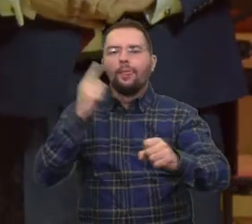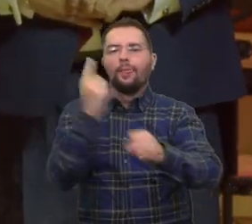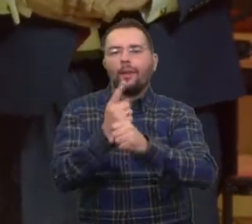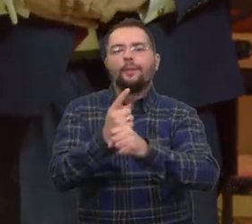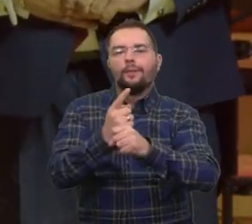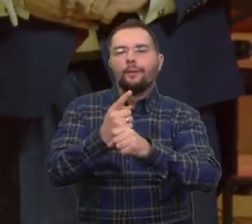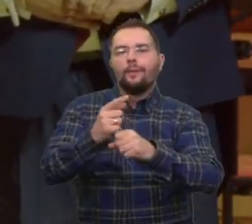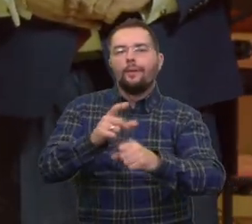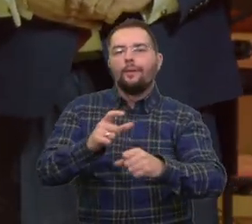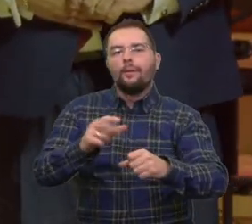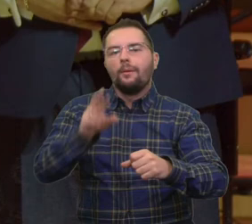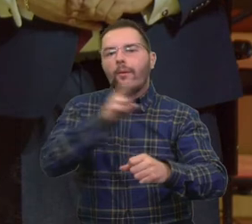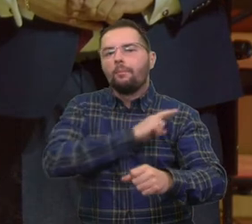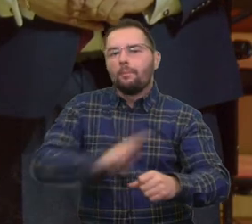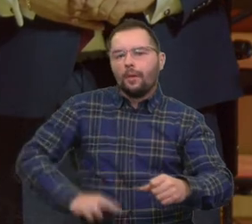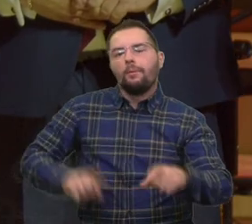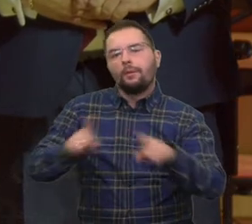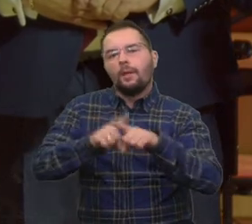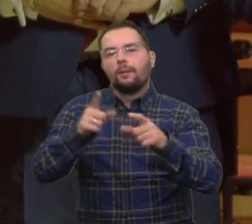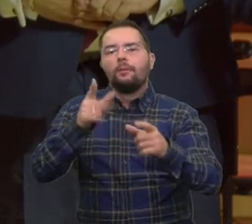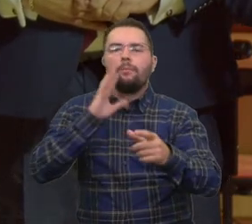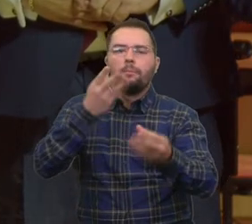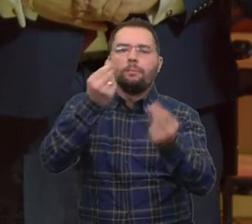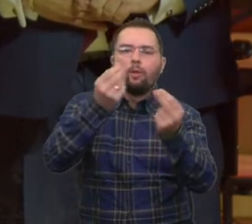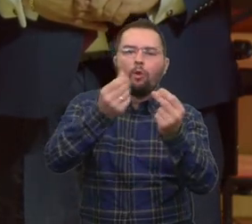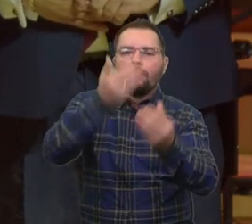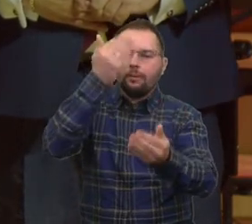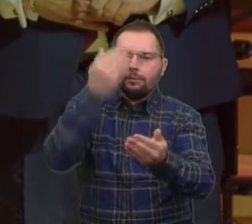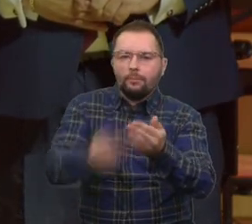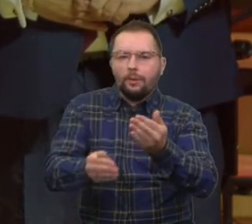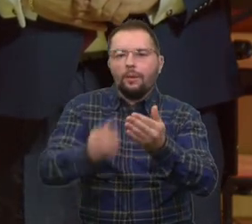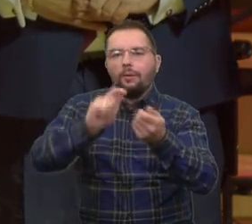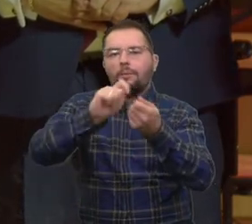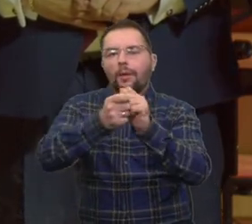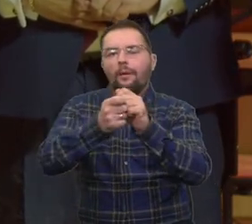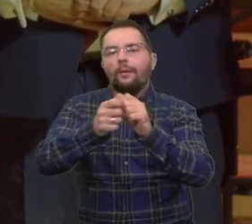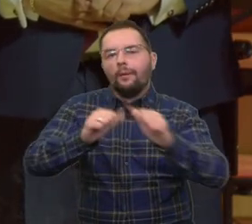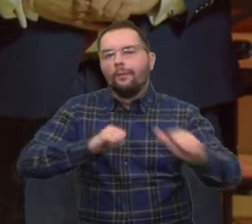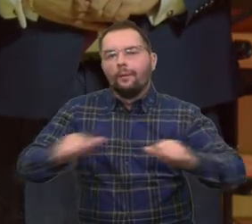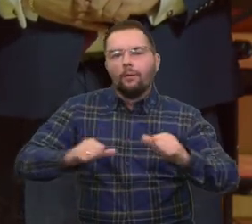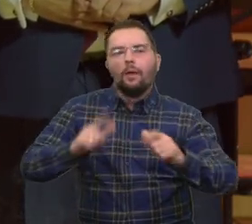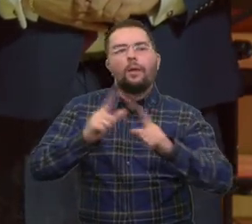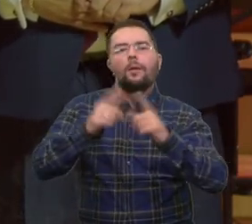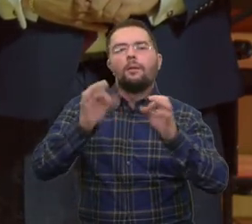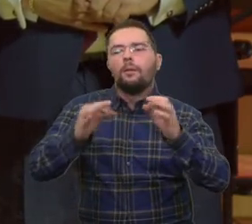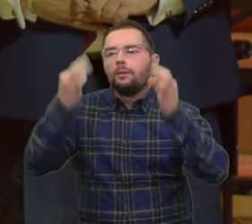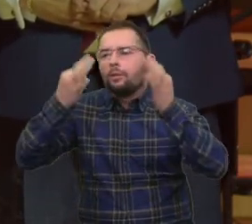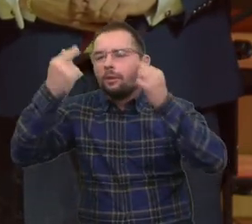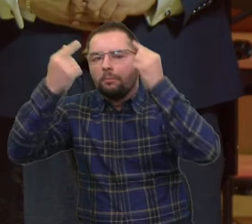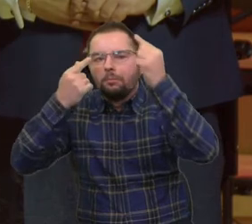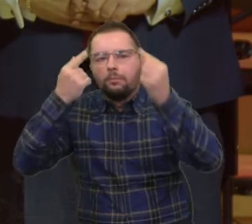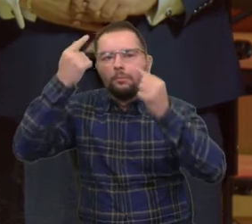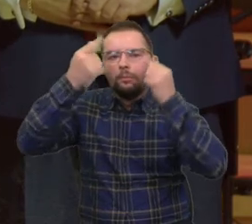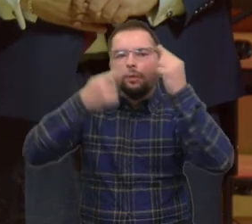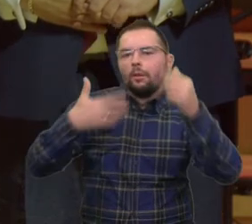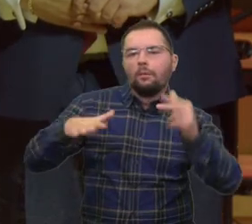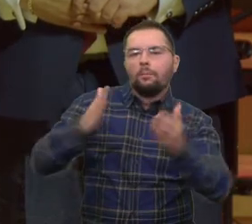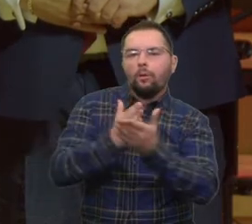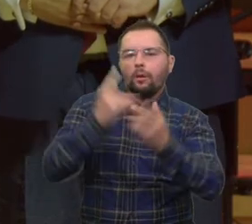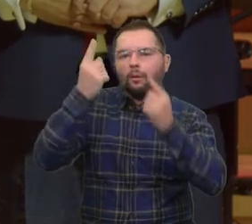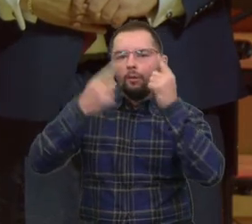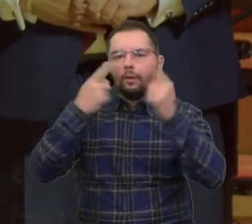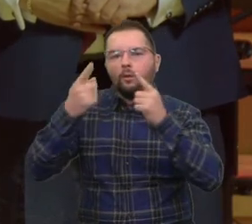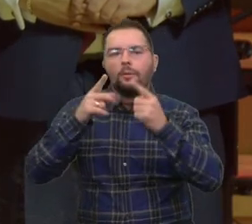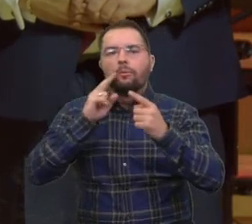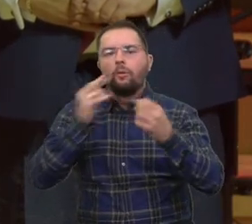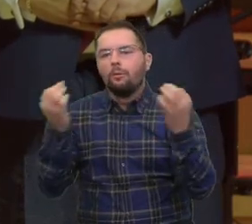zespołu. Zresztą zapłacił za to swoją cenę polityczną, ale taka dzisiaj mnie naszła refleksja, gdy wręczaliśmy złotą